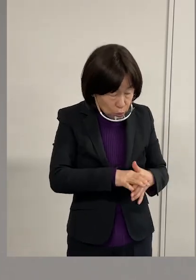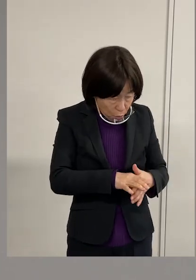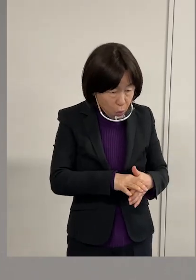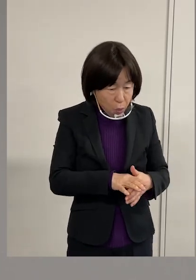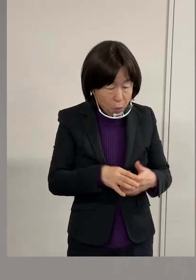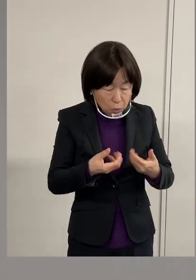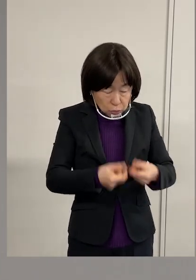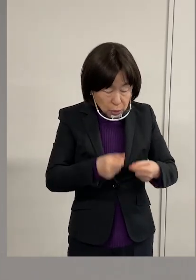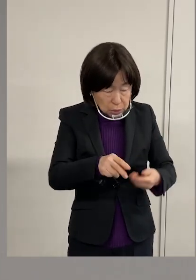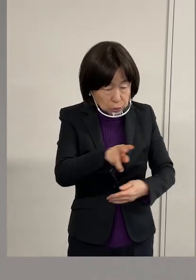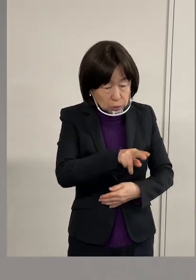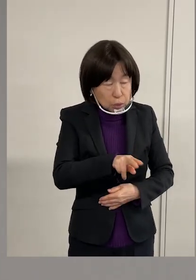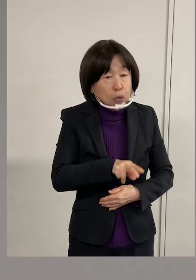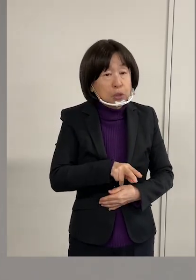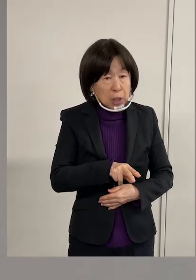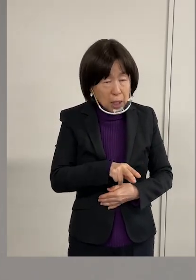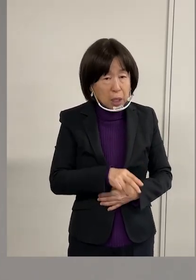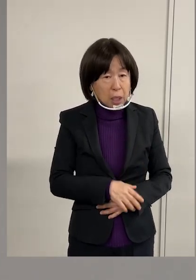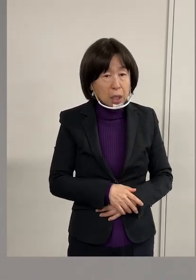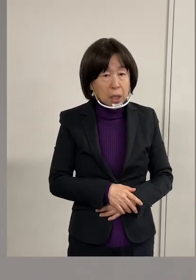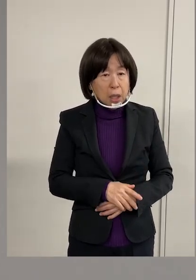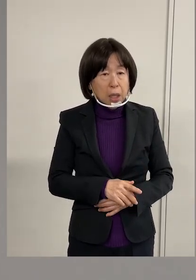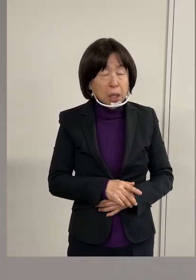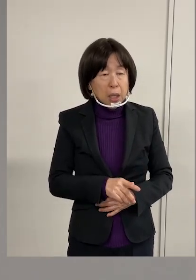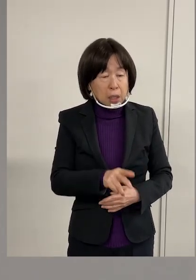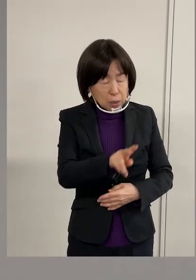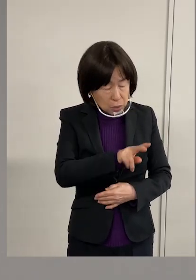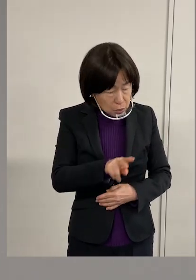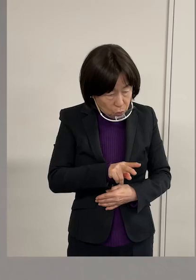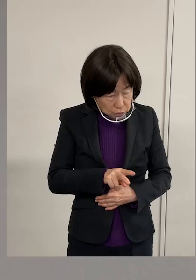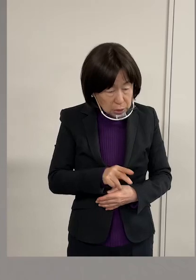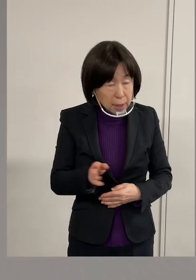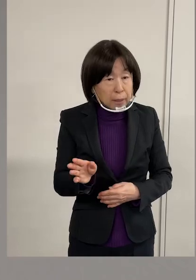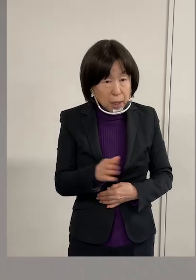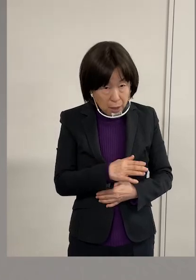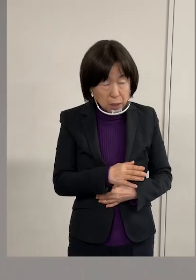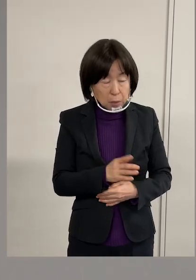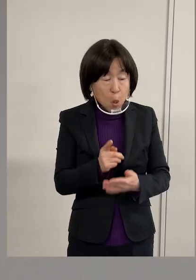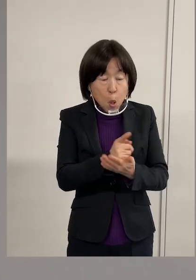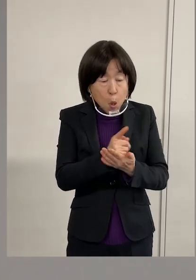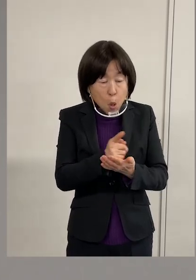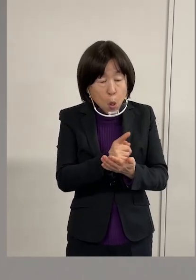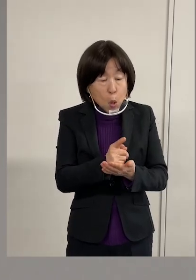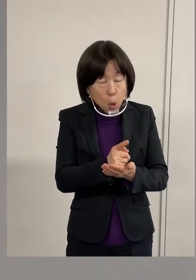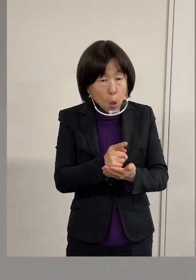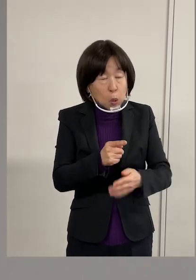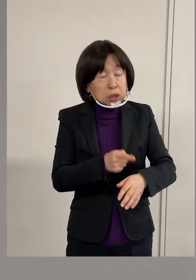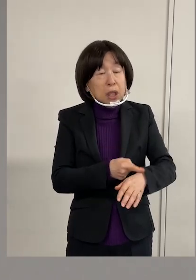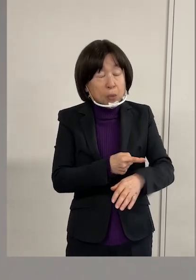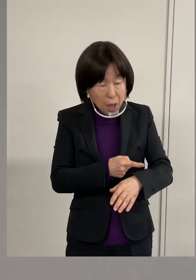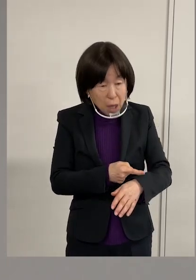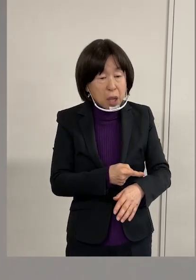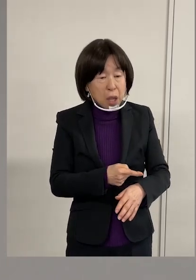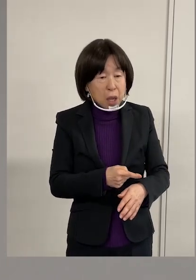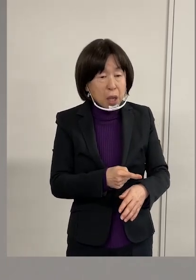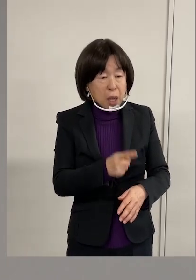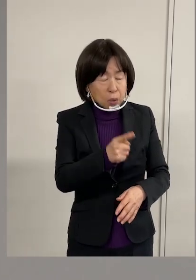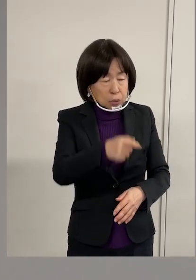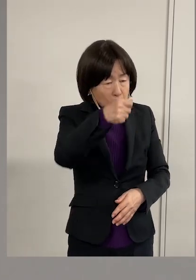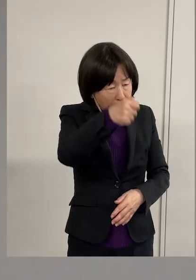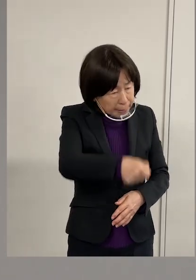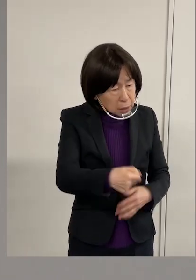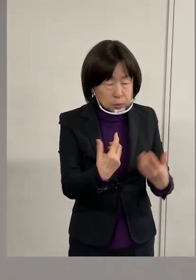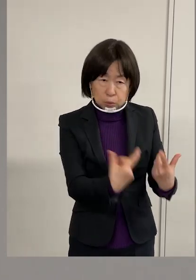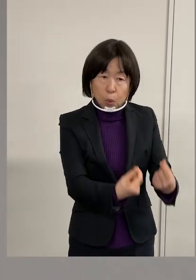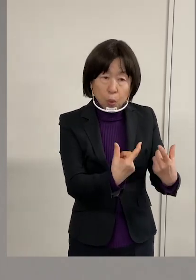ども、方向性としてはこの判決に従うということになろうかというふうに思います。大変ご迷惑をかけて、申し訳なかった